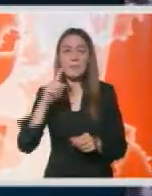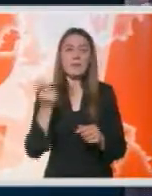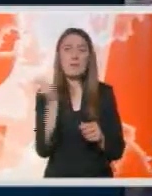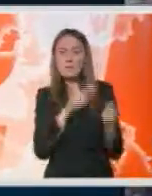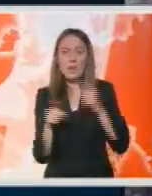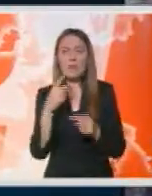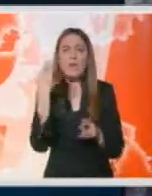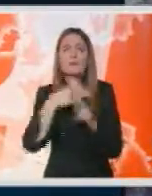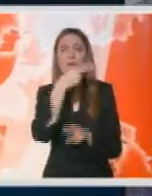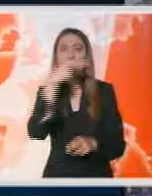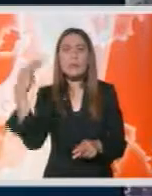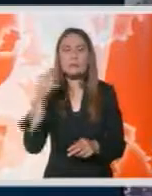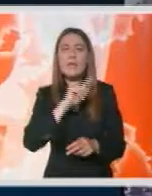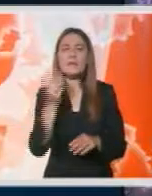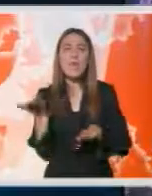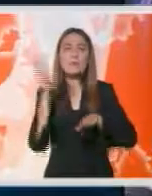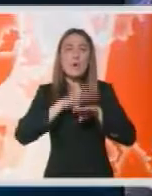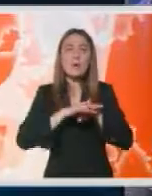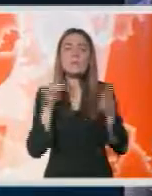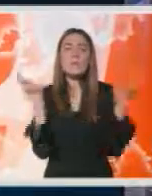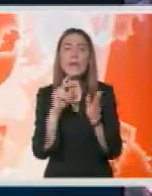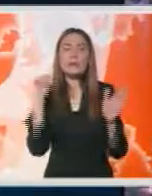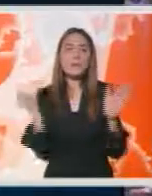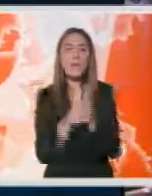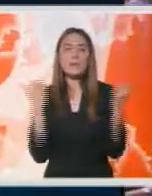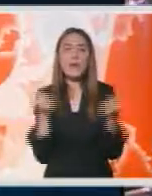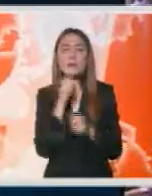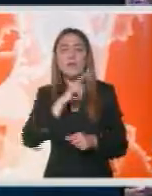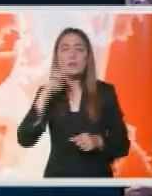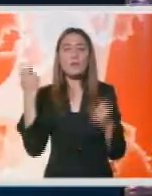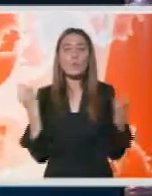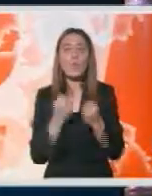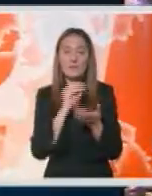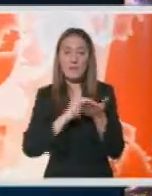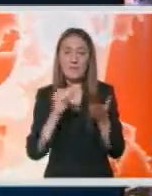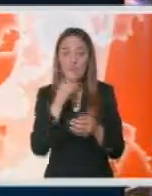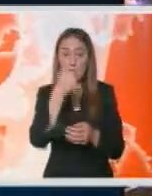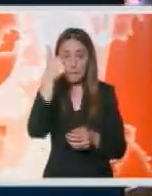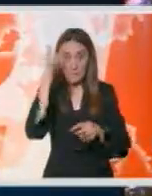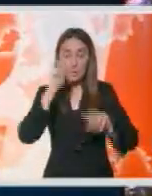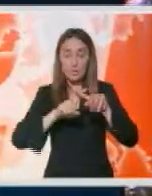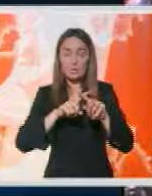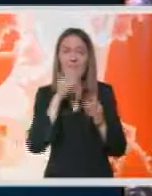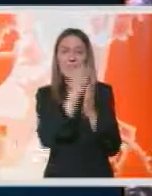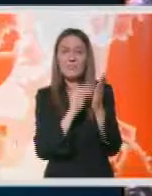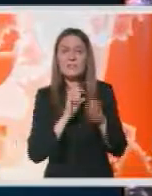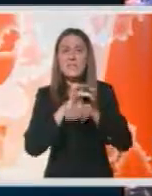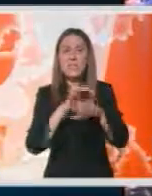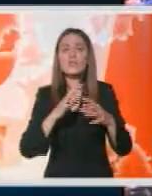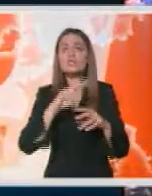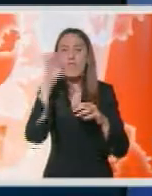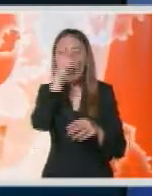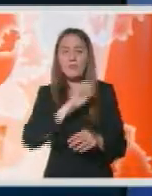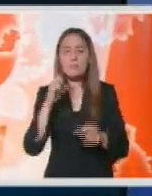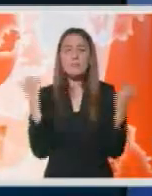spekulativnih, takozvanih nepokrivenih kratkih prodaja akcija i drugih aktiva. To je prvi put da je indeks vodećih evropskih akcija